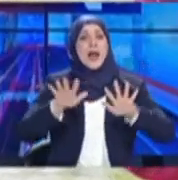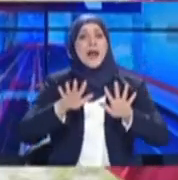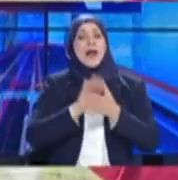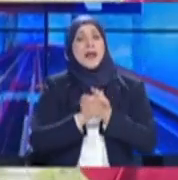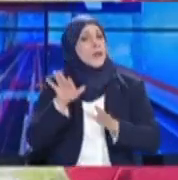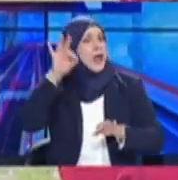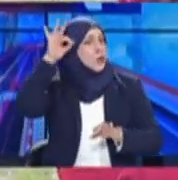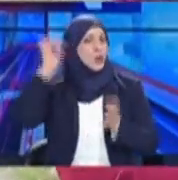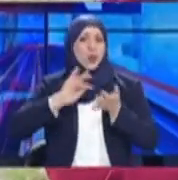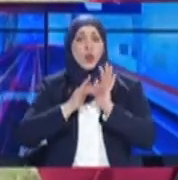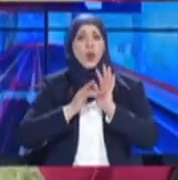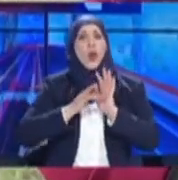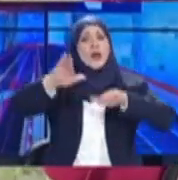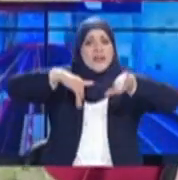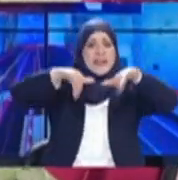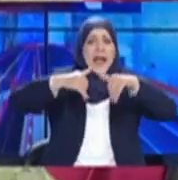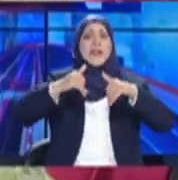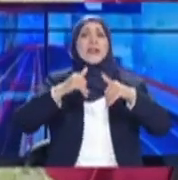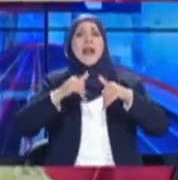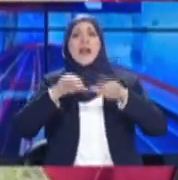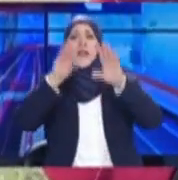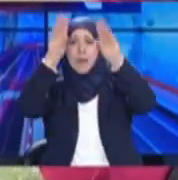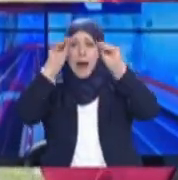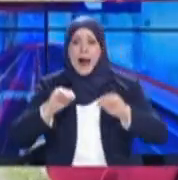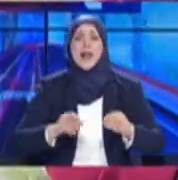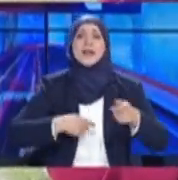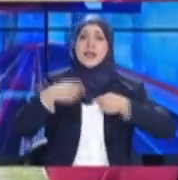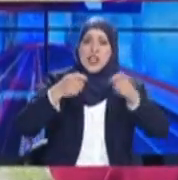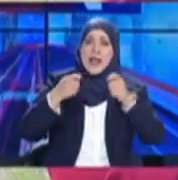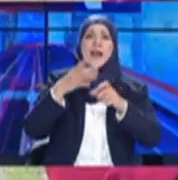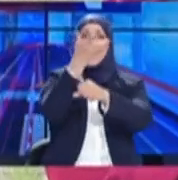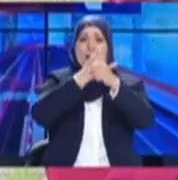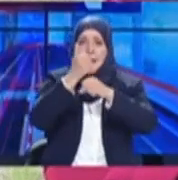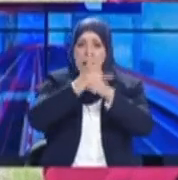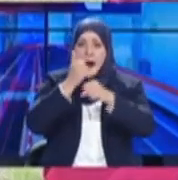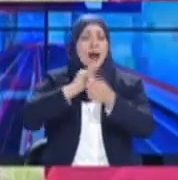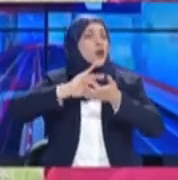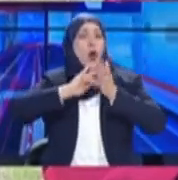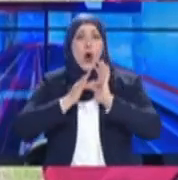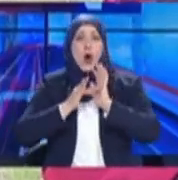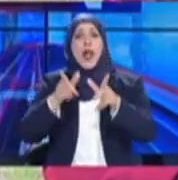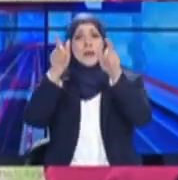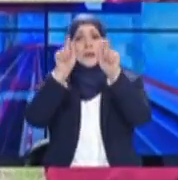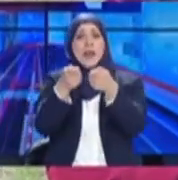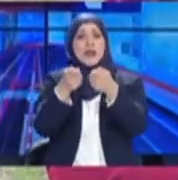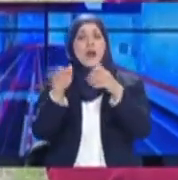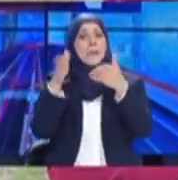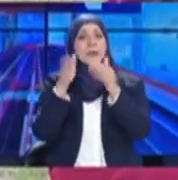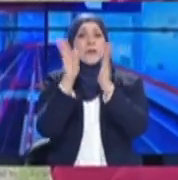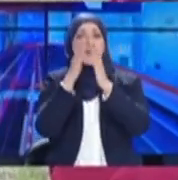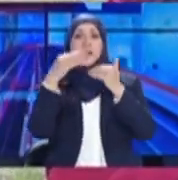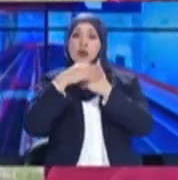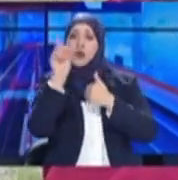مستعملي الطريق وايضا المحل التجاريه والمقاهي لكن اه لتنفيذ و لانجاح هذا الحاضر وضمان